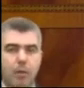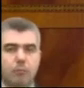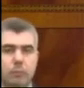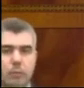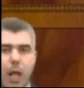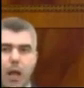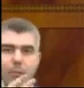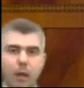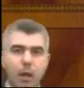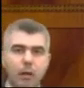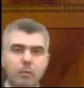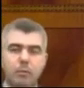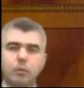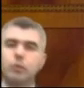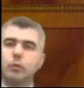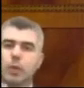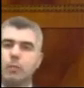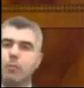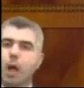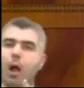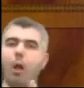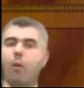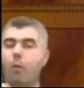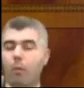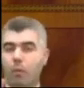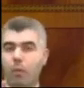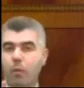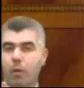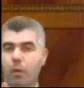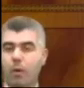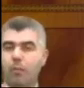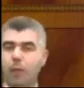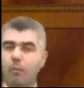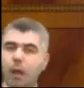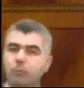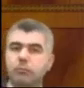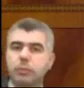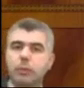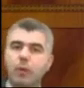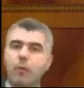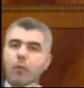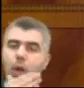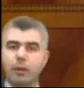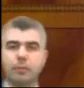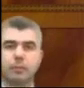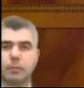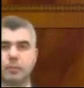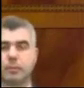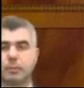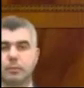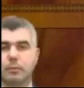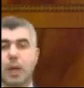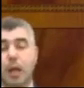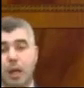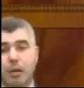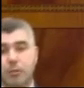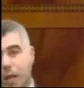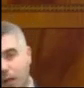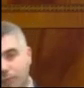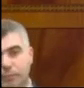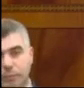أيضا الأكاديمية المستقبلية للمياه، ونحن في الخطوات الأولى لهذه الثورة القادمة. وأريد